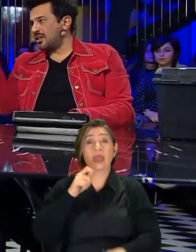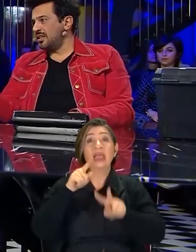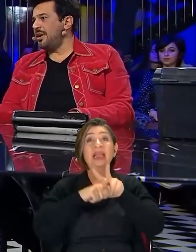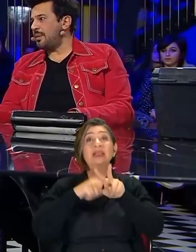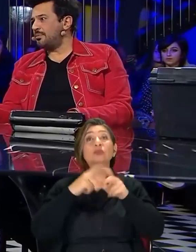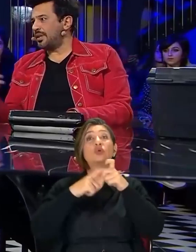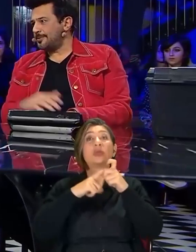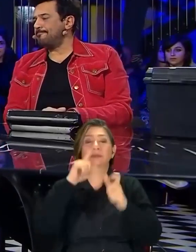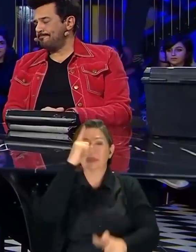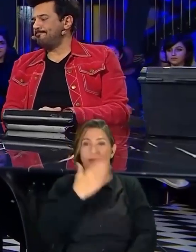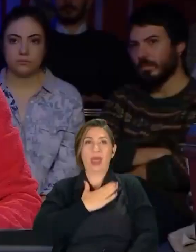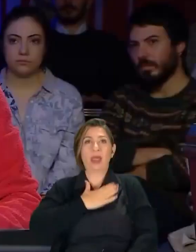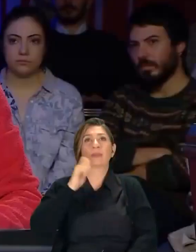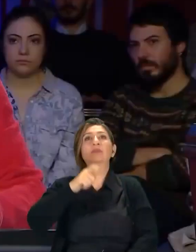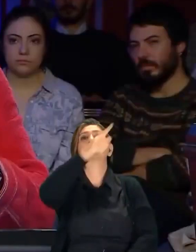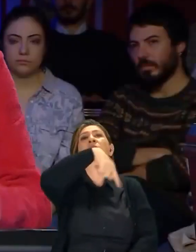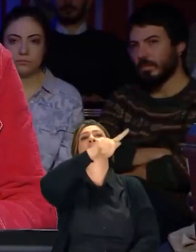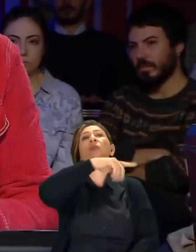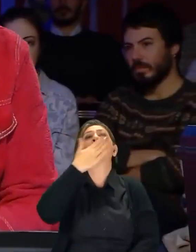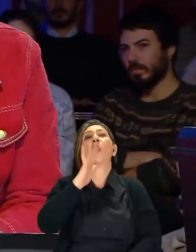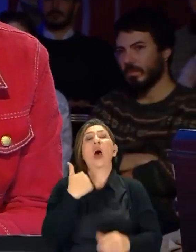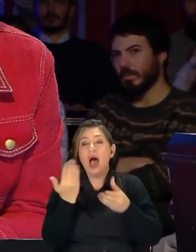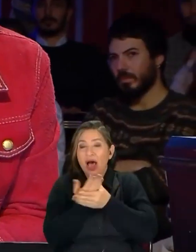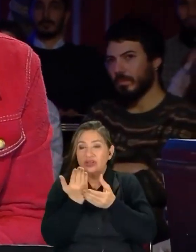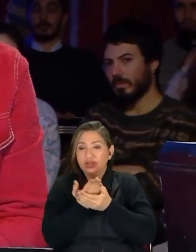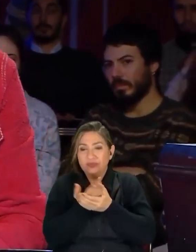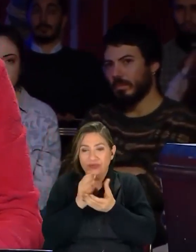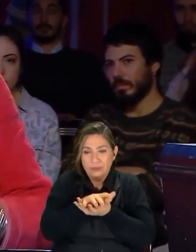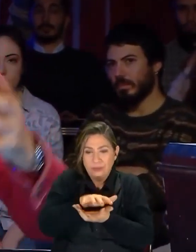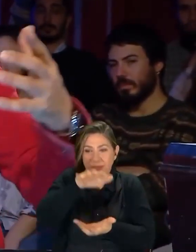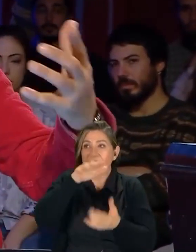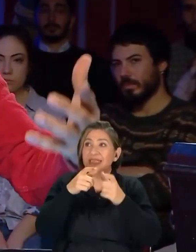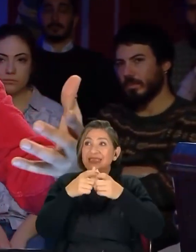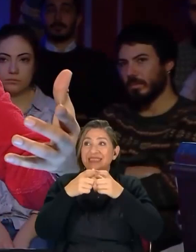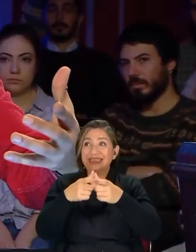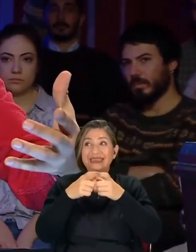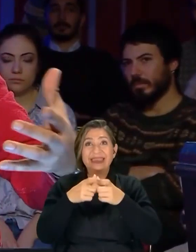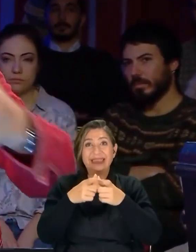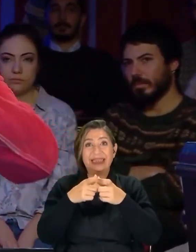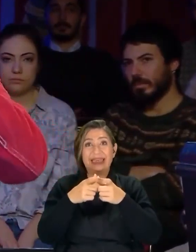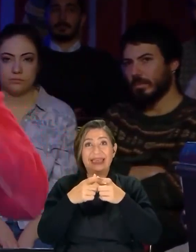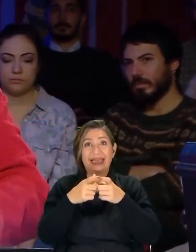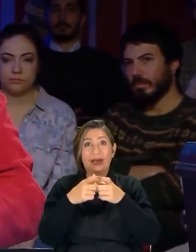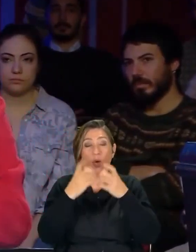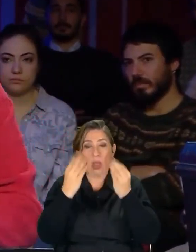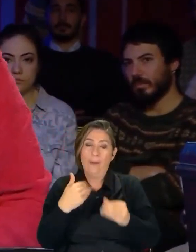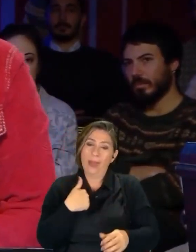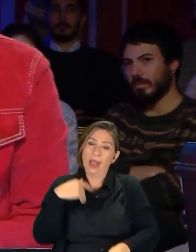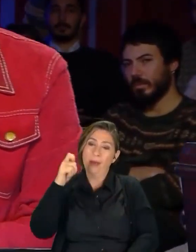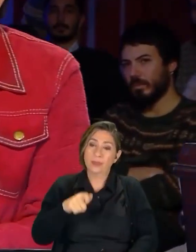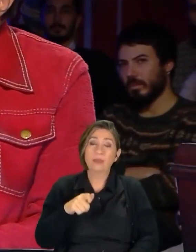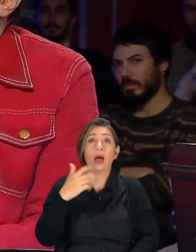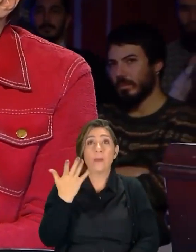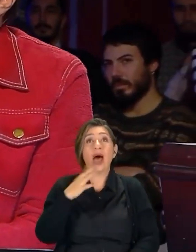Gürses şarkılarını Ben yaptım evet evet yani arşiv olarak e tutabileceğiniz CD olayı yani cd olarak ben yaptım